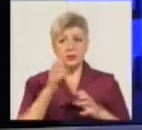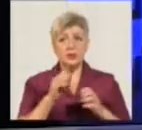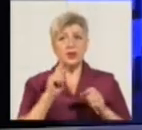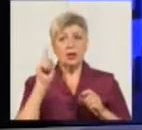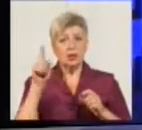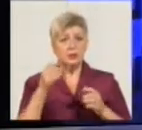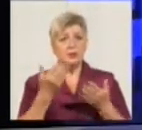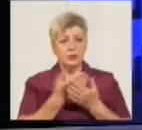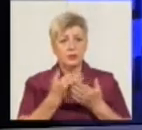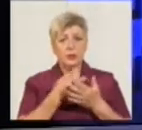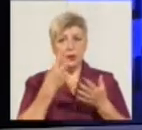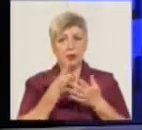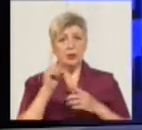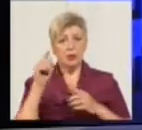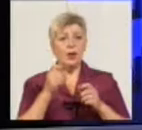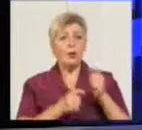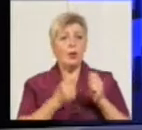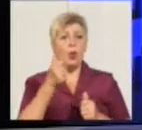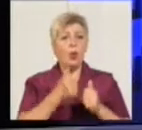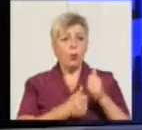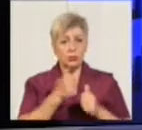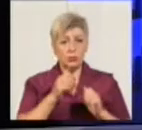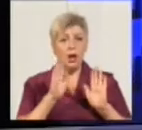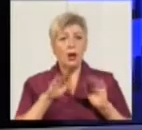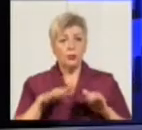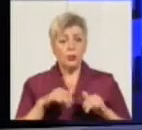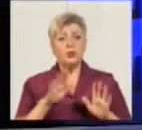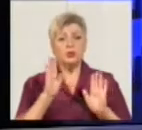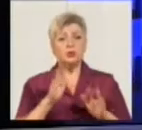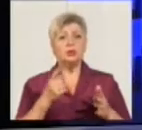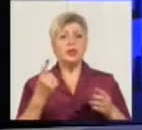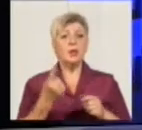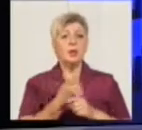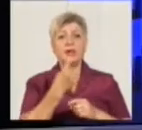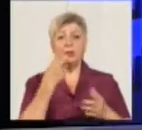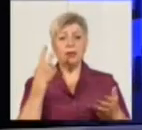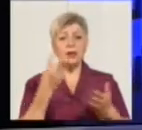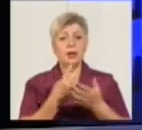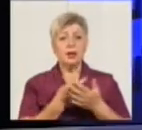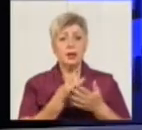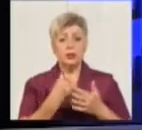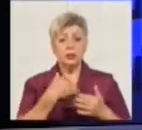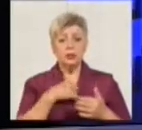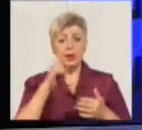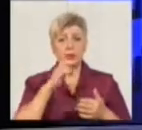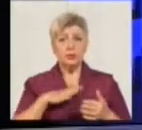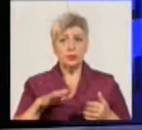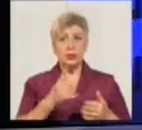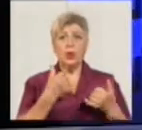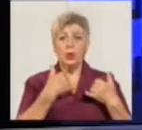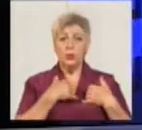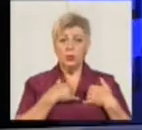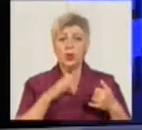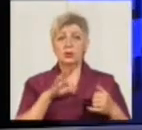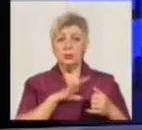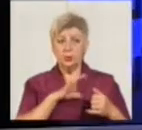конкурс. Після цього відбудеться прем'єра у нас в Україні. Але вже був допрем'єрний показ, зокрема, у Дніпрі.